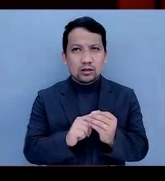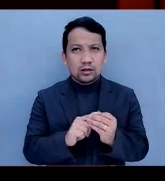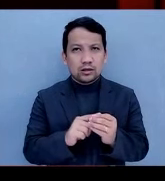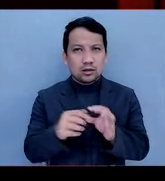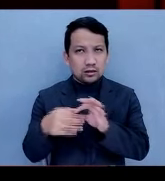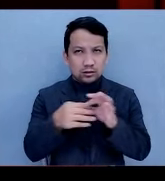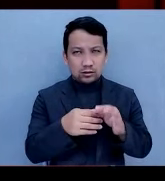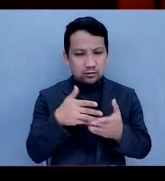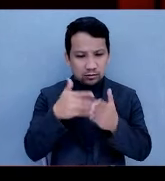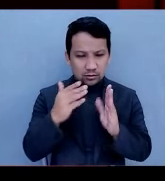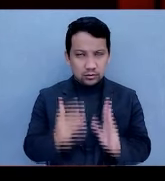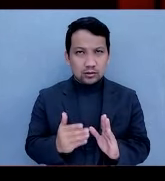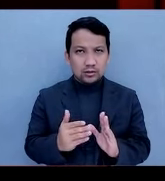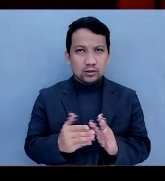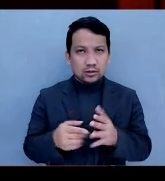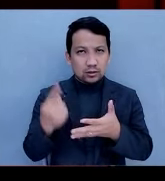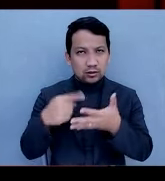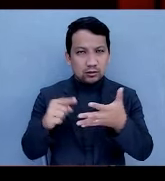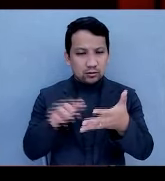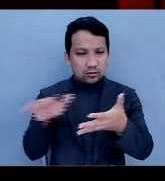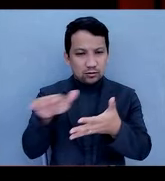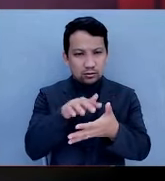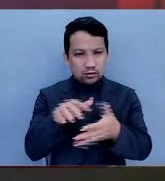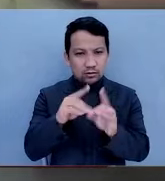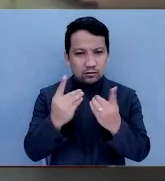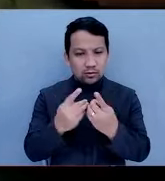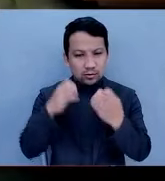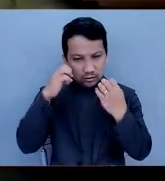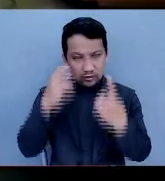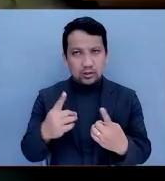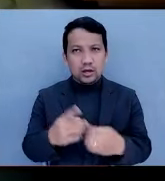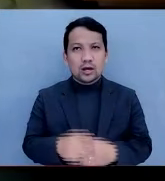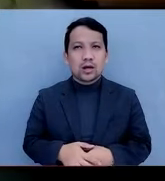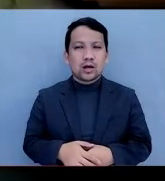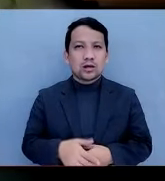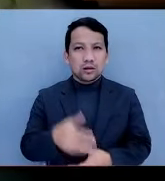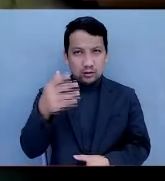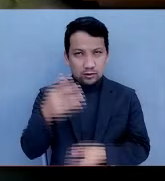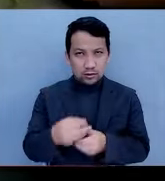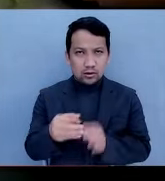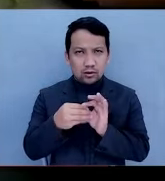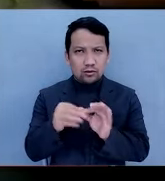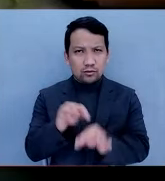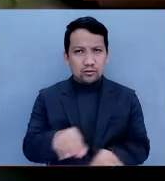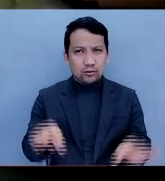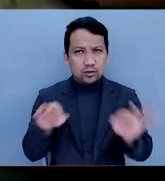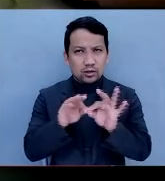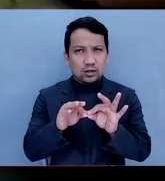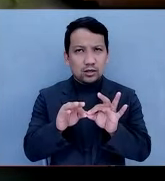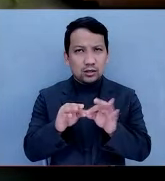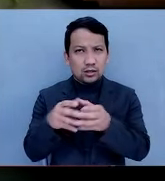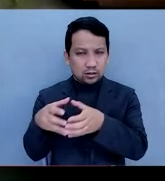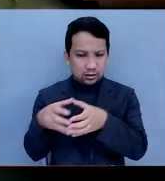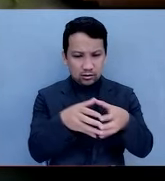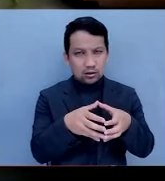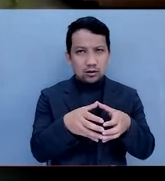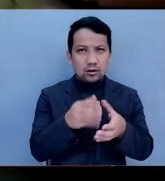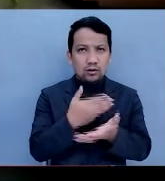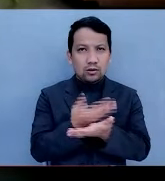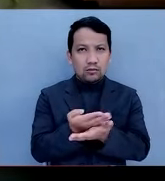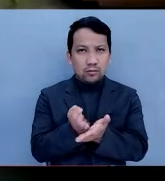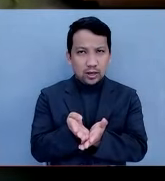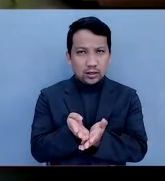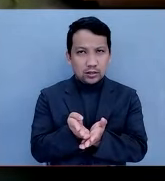ang mga estudyante sa mga surveillance activities ng DepEd. Dagdag pa ni Ontiveros, dapat ay i-reallocate na lang ang pondo